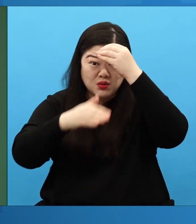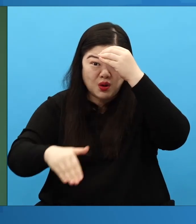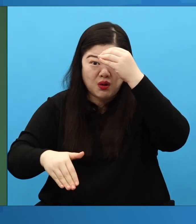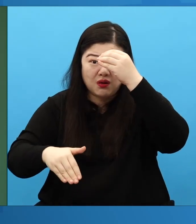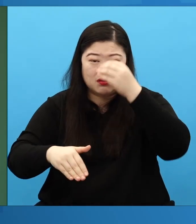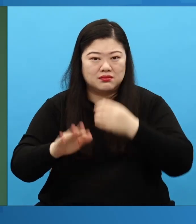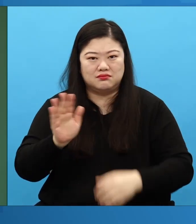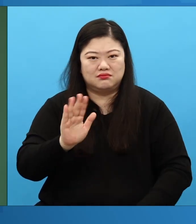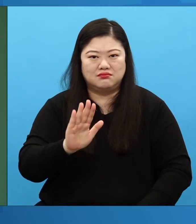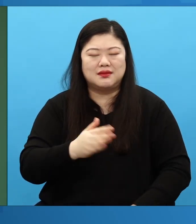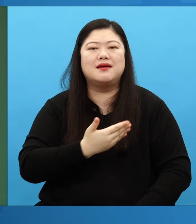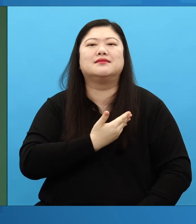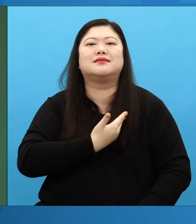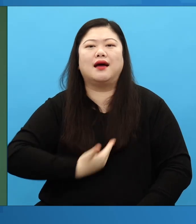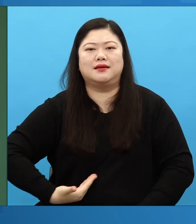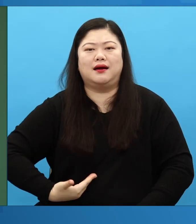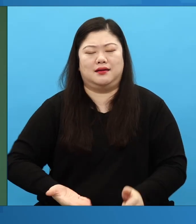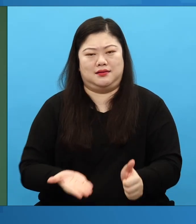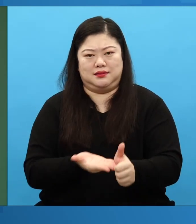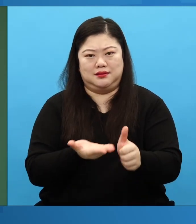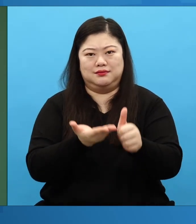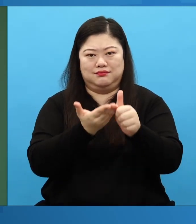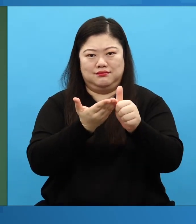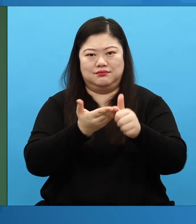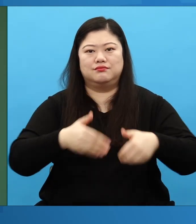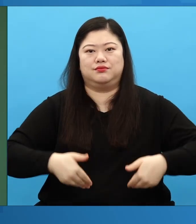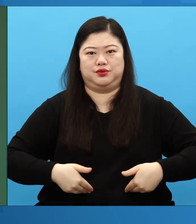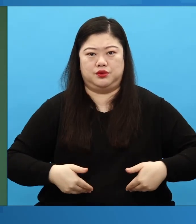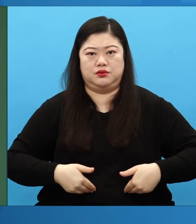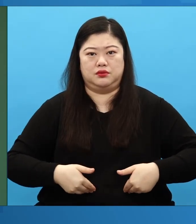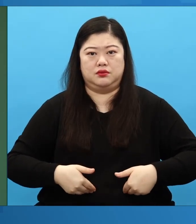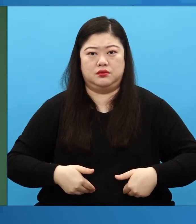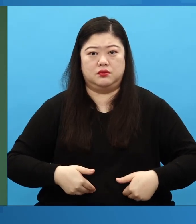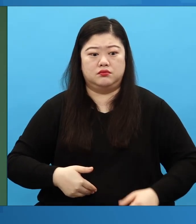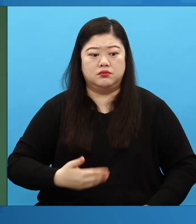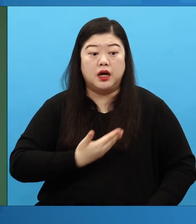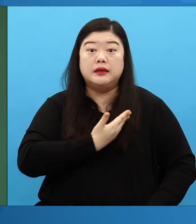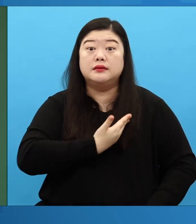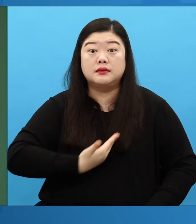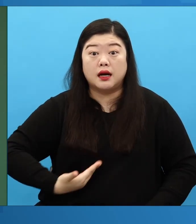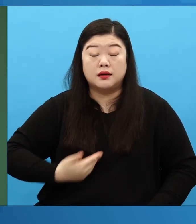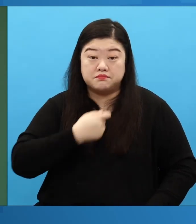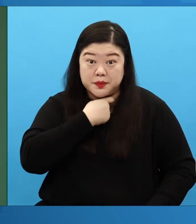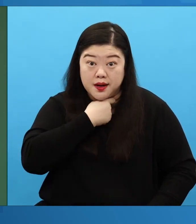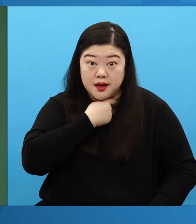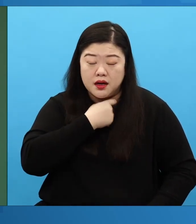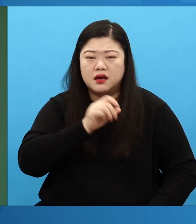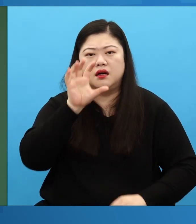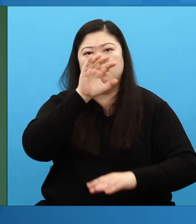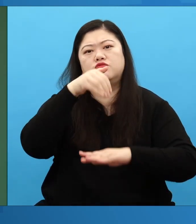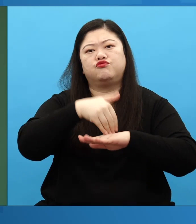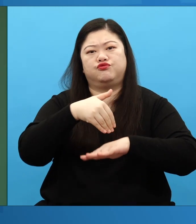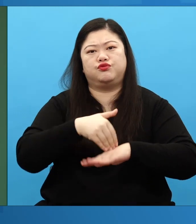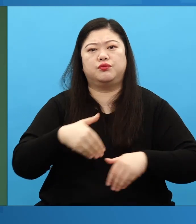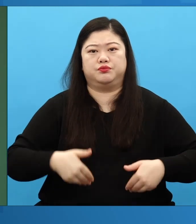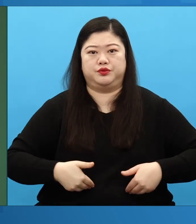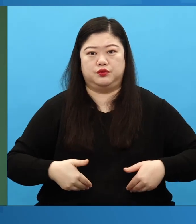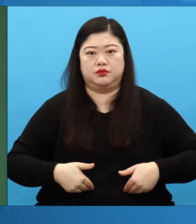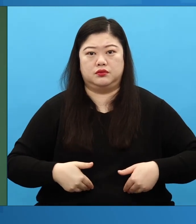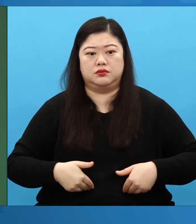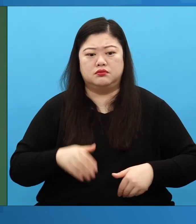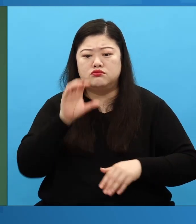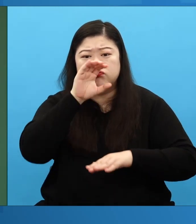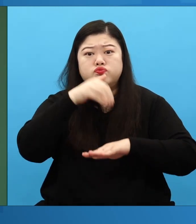also as an evangelist. 그러려면 훈련을 시켜야 되는데 무슨 훈련을 시켜야 되냐? If that's so, we have to train them. What kind of training should we 다른 give them?